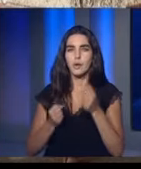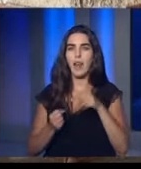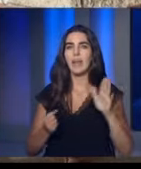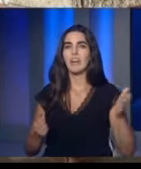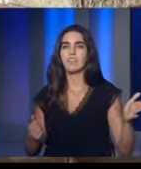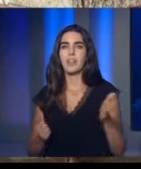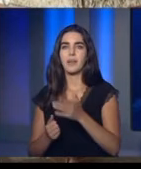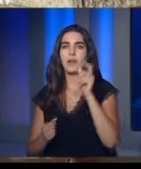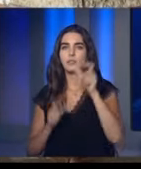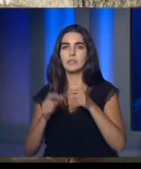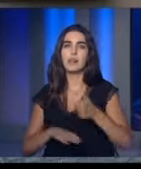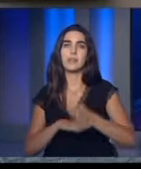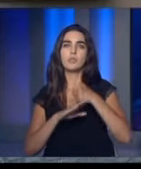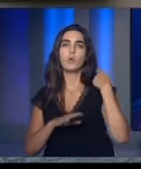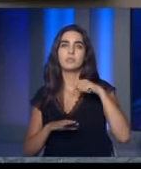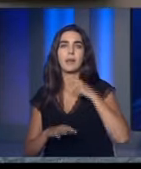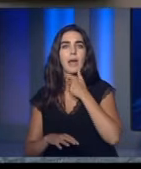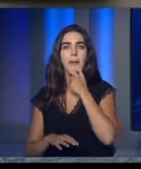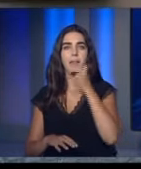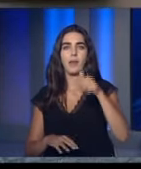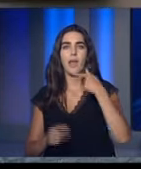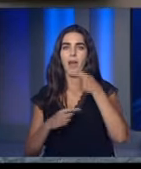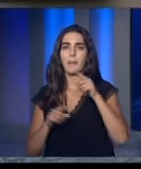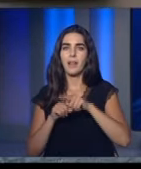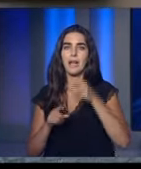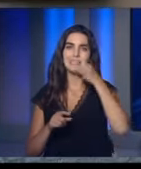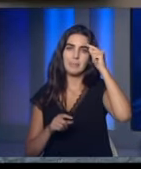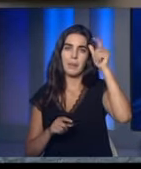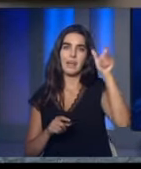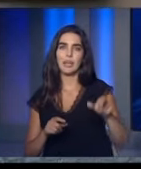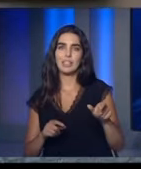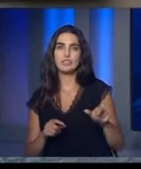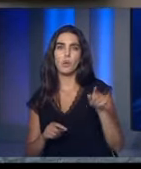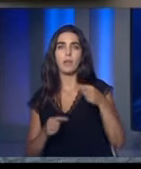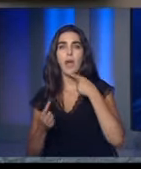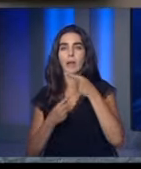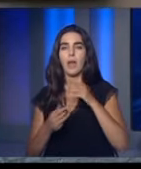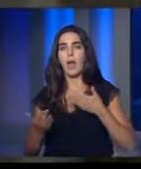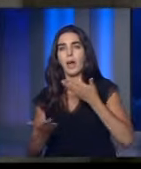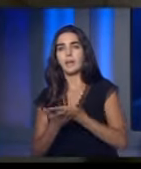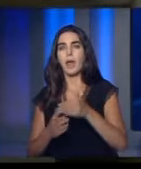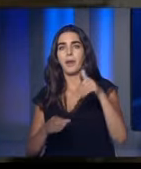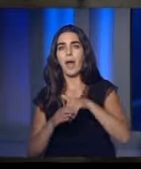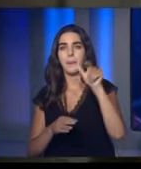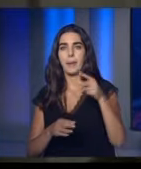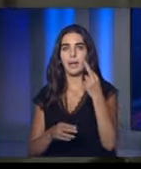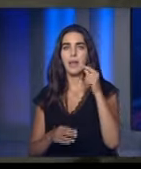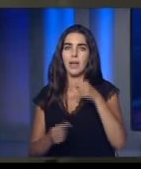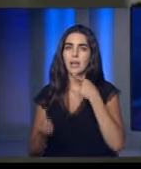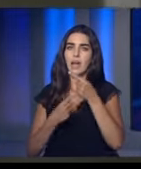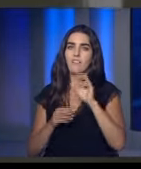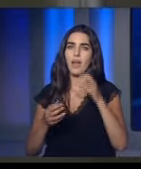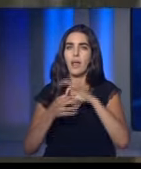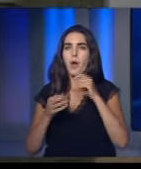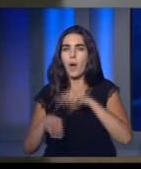العد التنازلي لصدور النتائج، الأصداء تشير إلى أن رئيس الوزراء البريطاني الحالي ريتشي سوناك لم يتمكن من إقناع